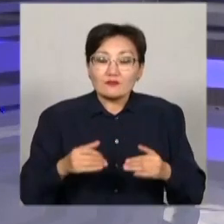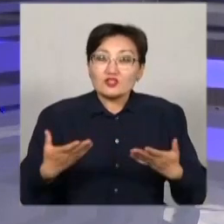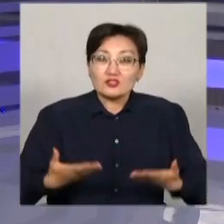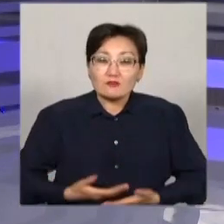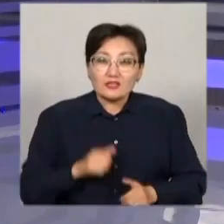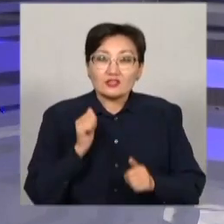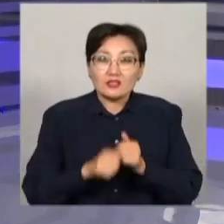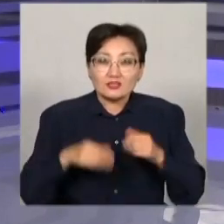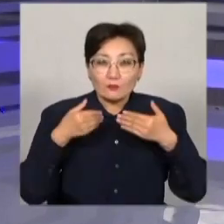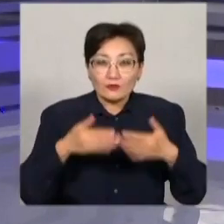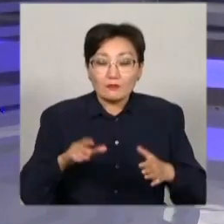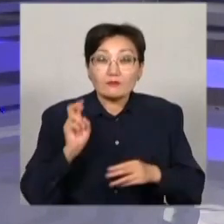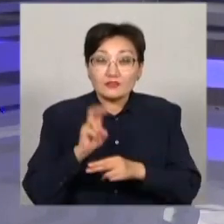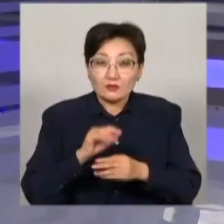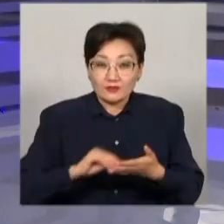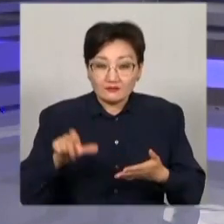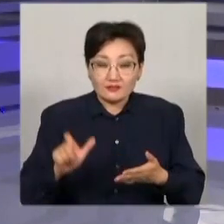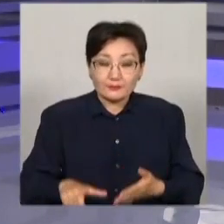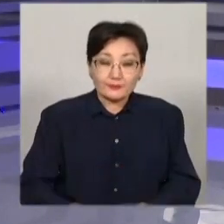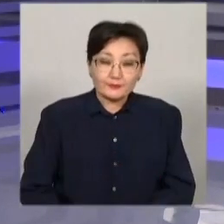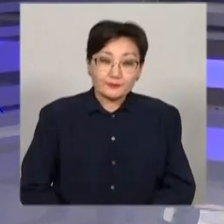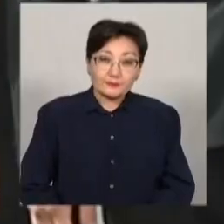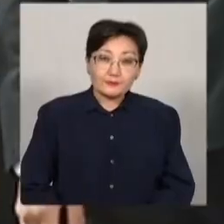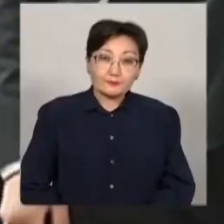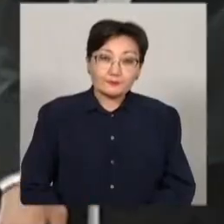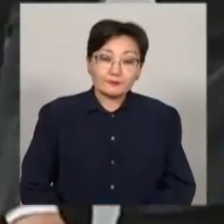каждого школьника побывала динара сабитова